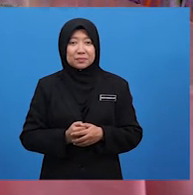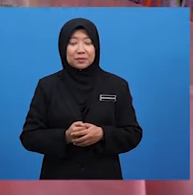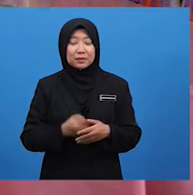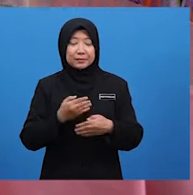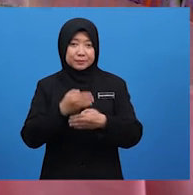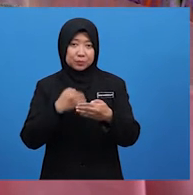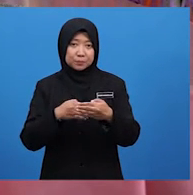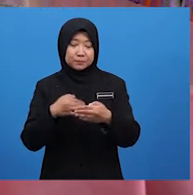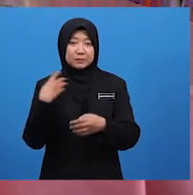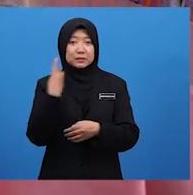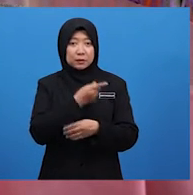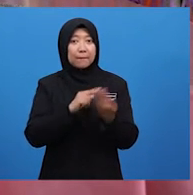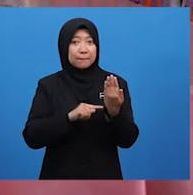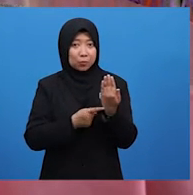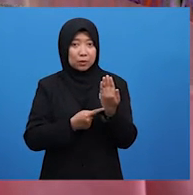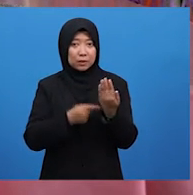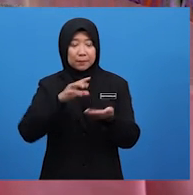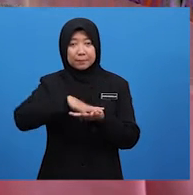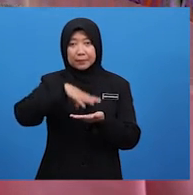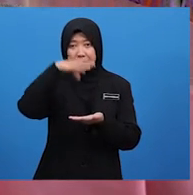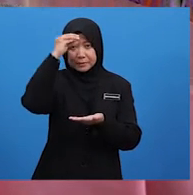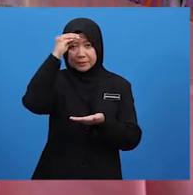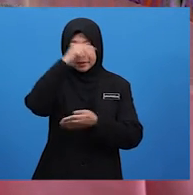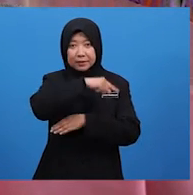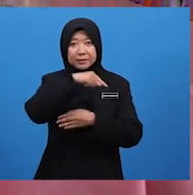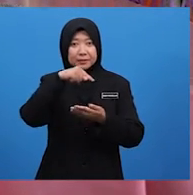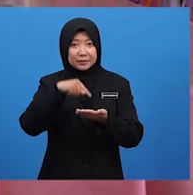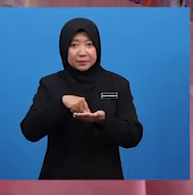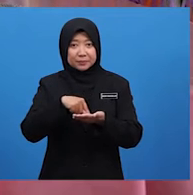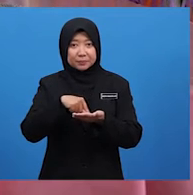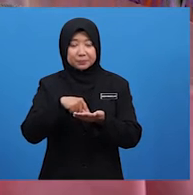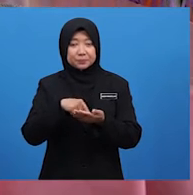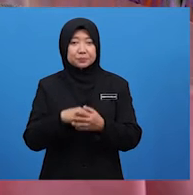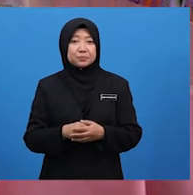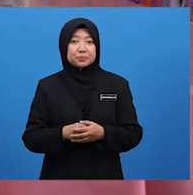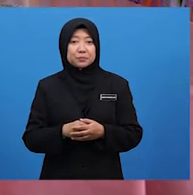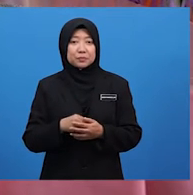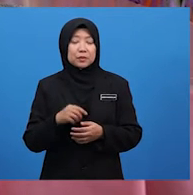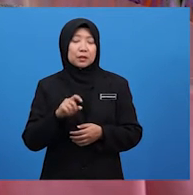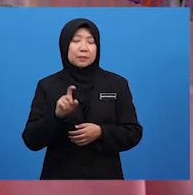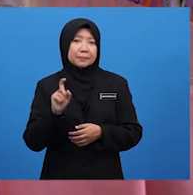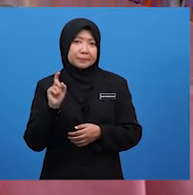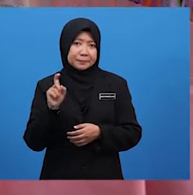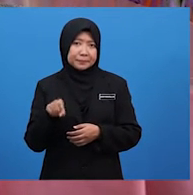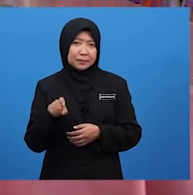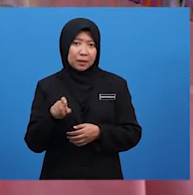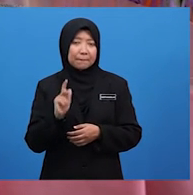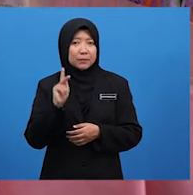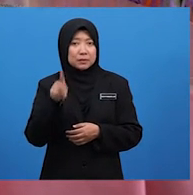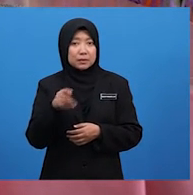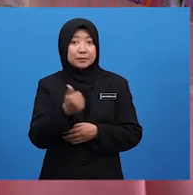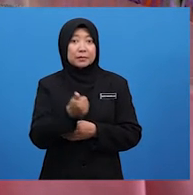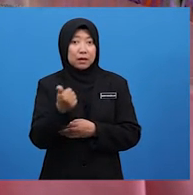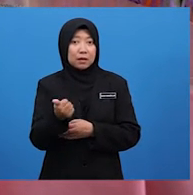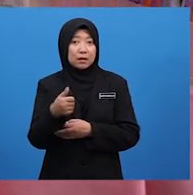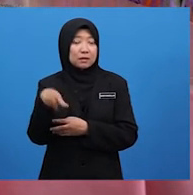Sebelum kita mulakan pembelajaran pada hari ini, murid-murid sila pastikan alat bantu